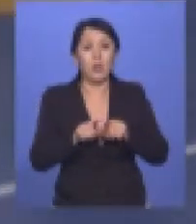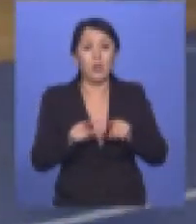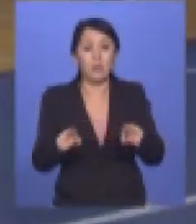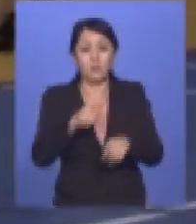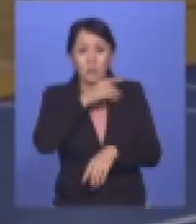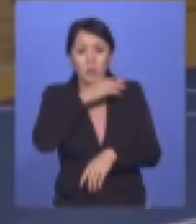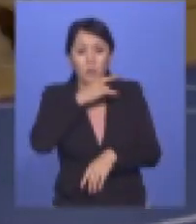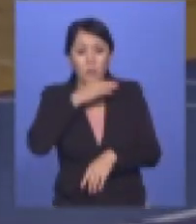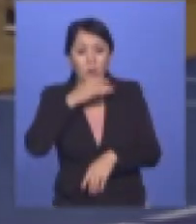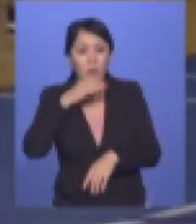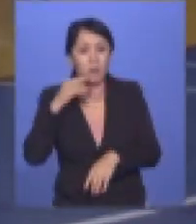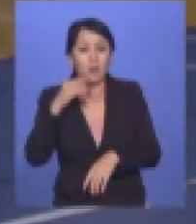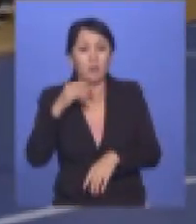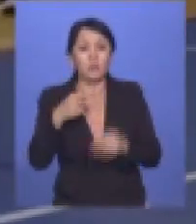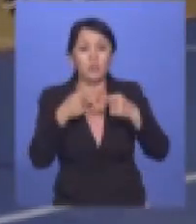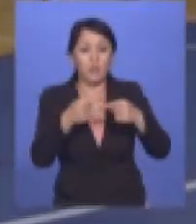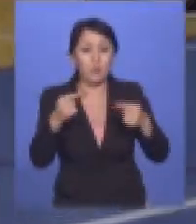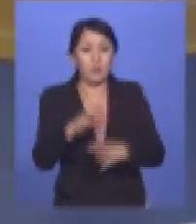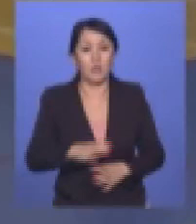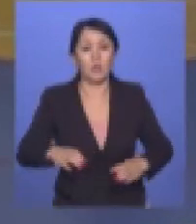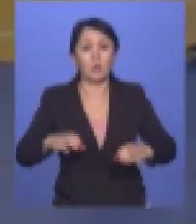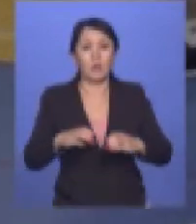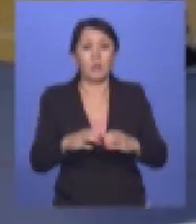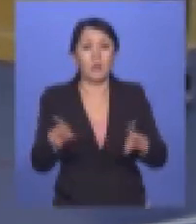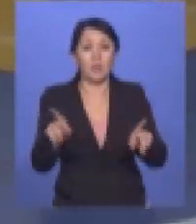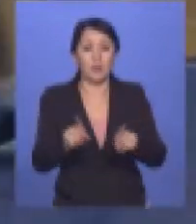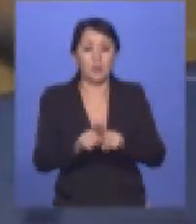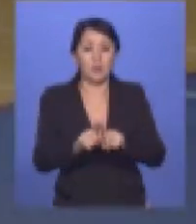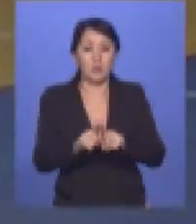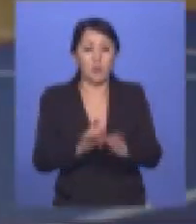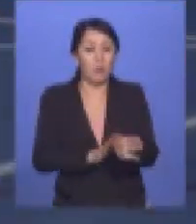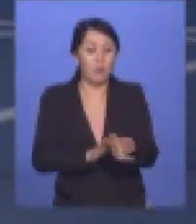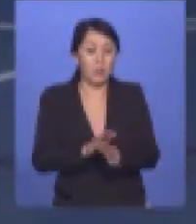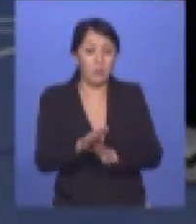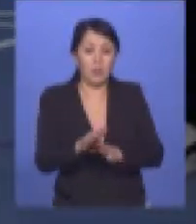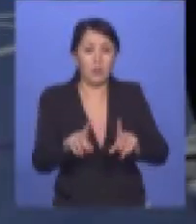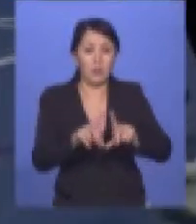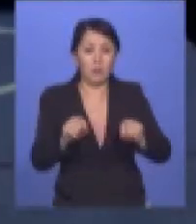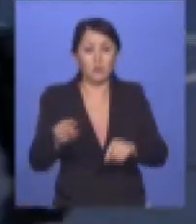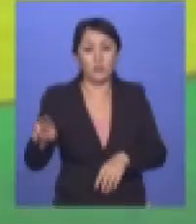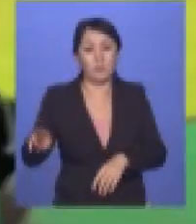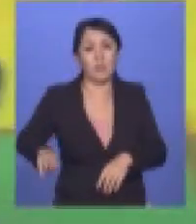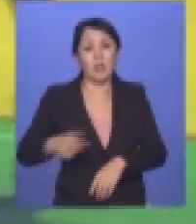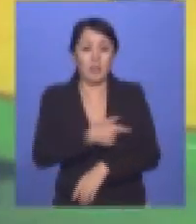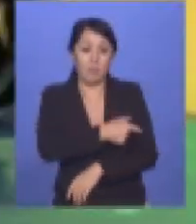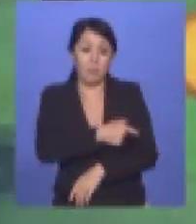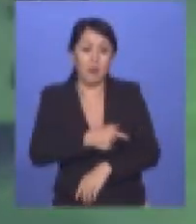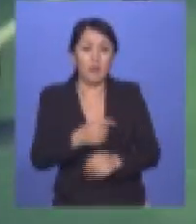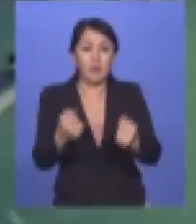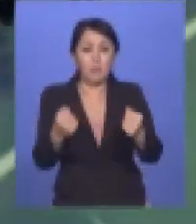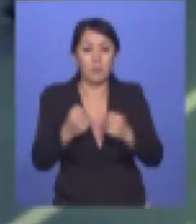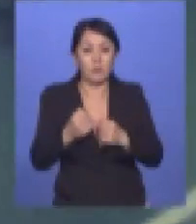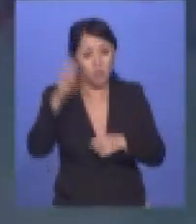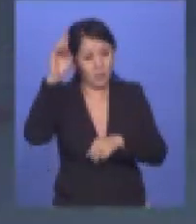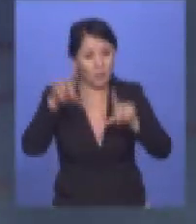көпшіліктің назарын аударту үшін оған түрлі топтардың өкілдері, соның ішінде жергілікті атқарушы органдардың басшылары, депутаттар, спортшылар,